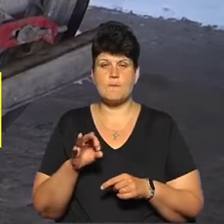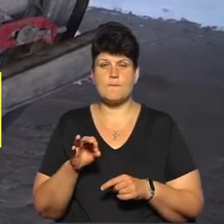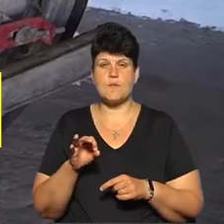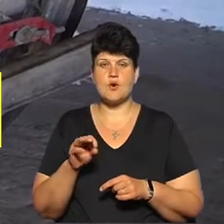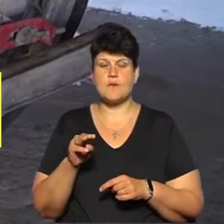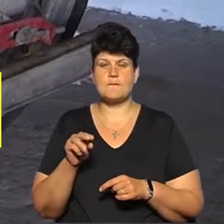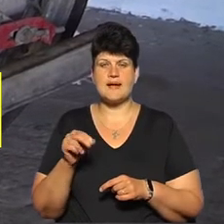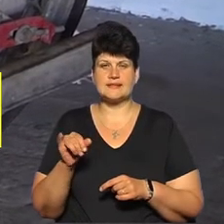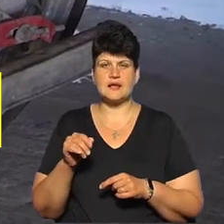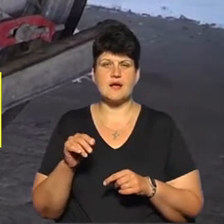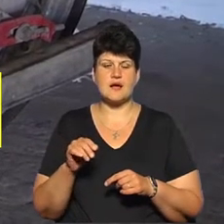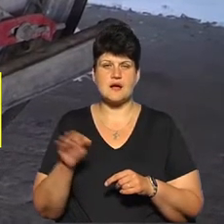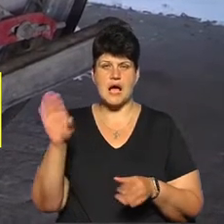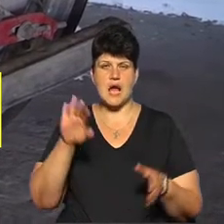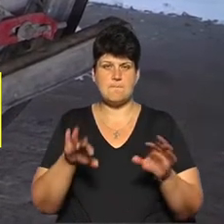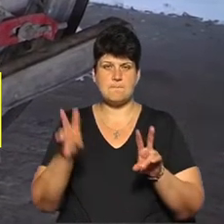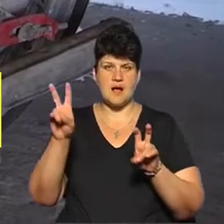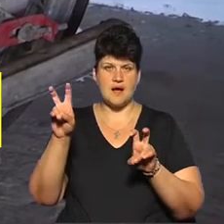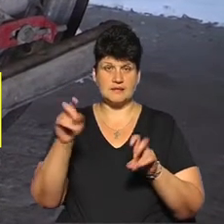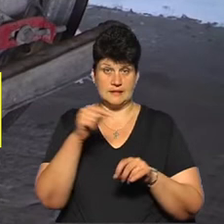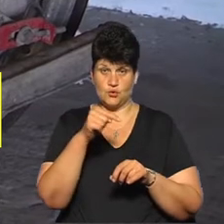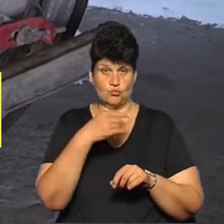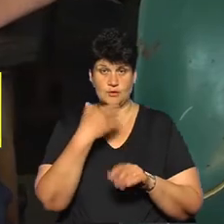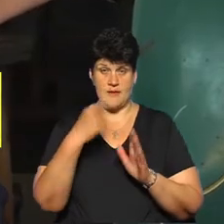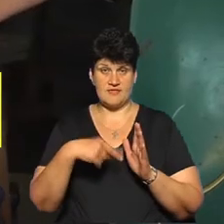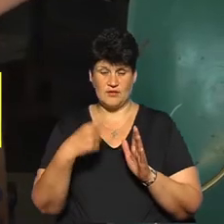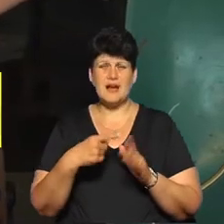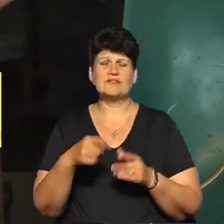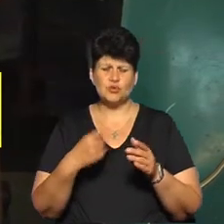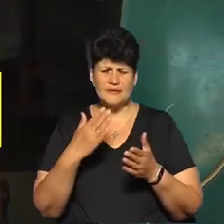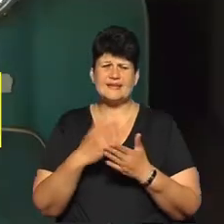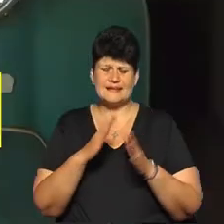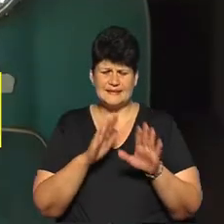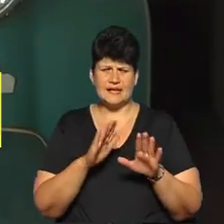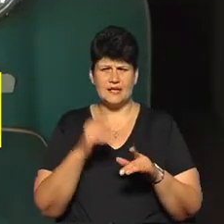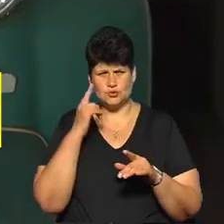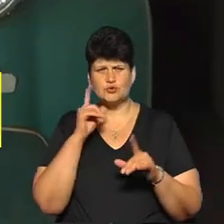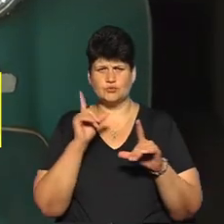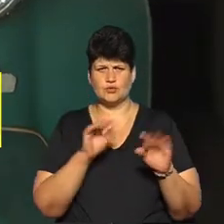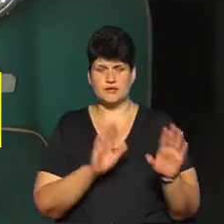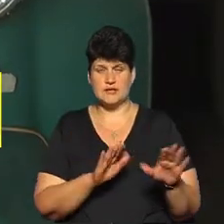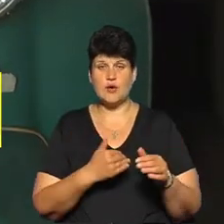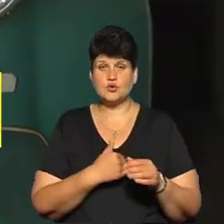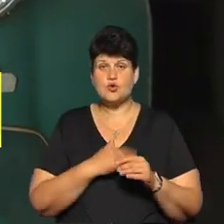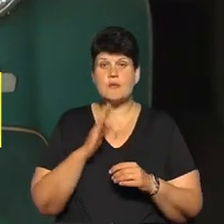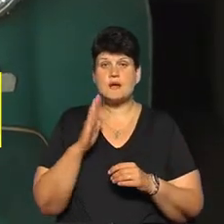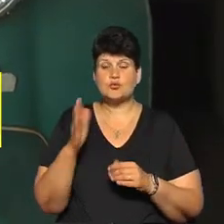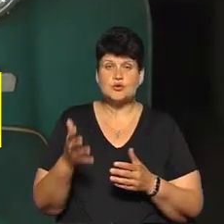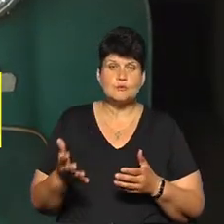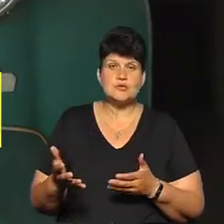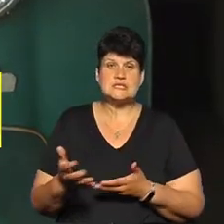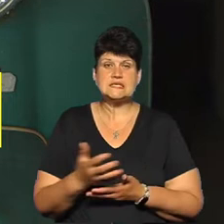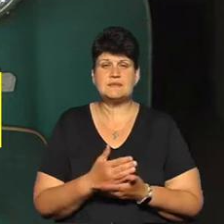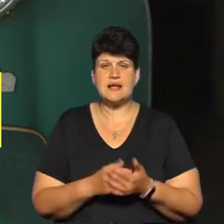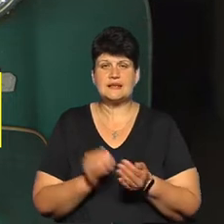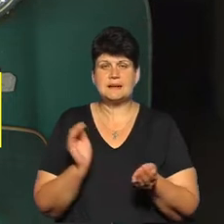Карпати. Там ще немає двигуна. На ньому немає двигуна, але двигун є. От я думаю, що він поїде. Я хочу в майбутньому зібрати таку